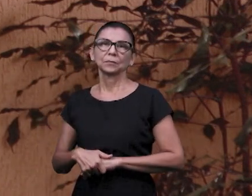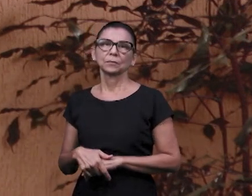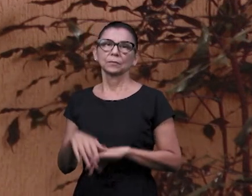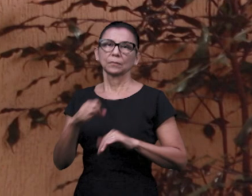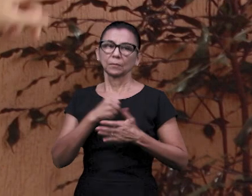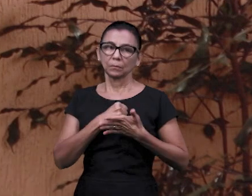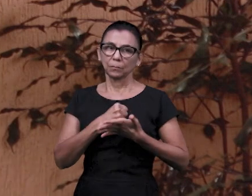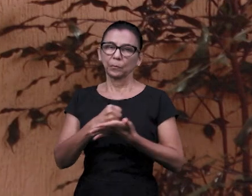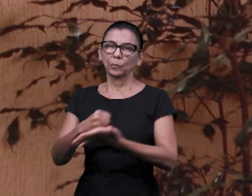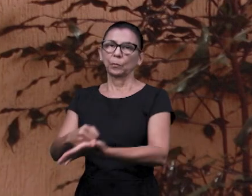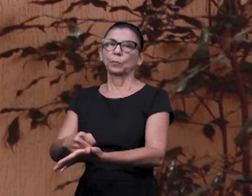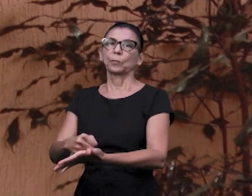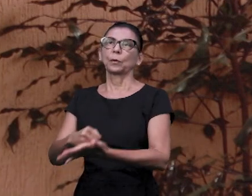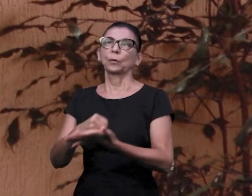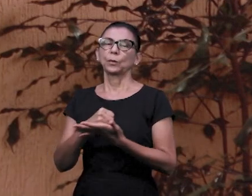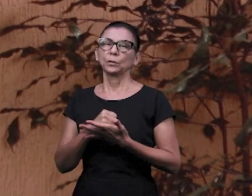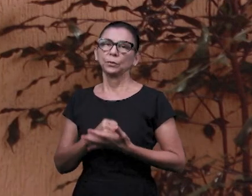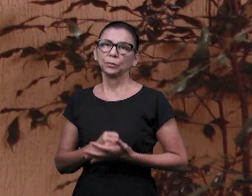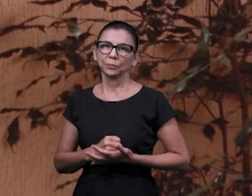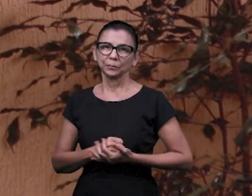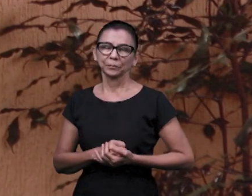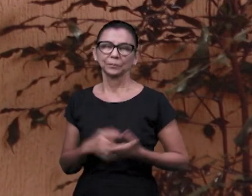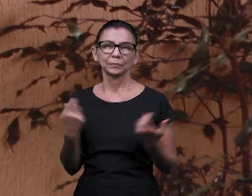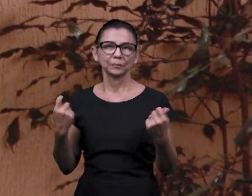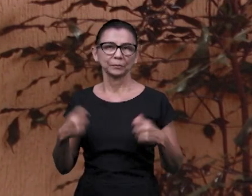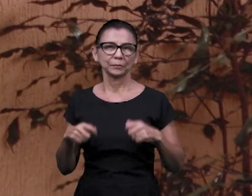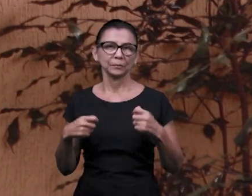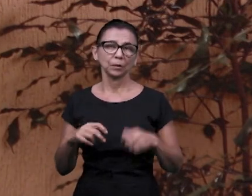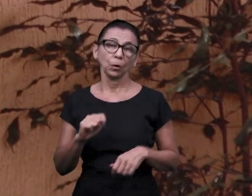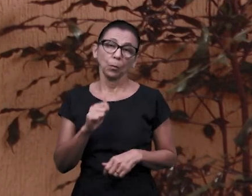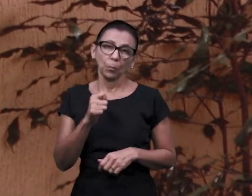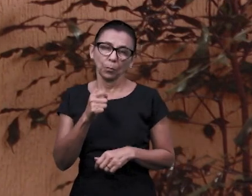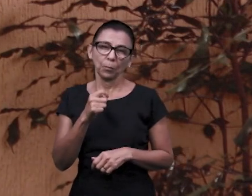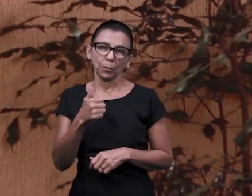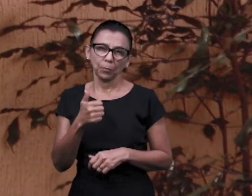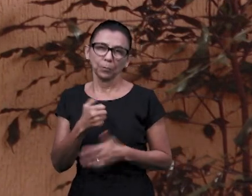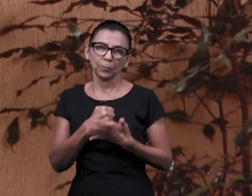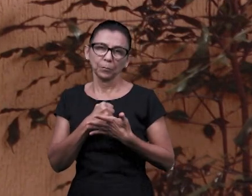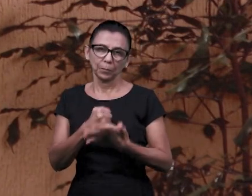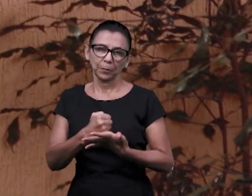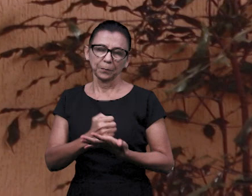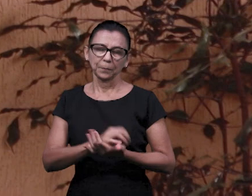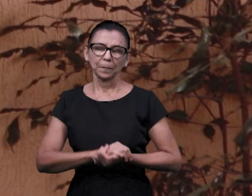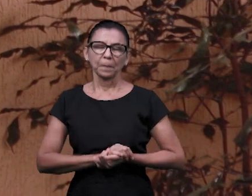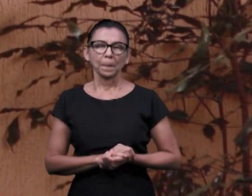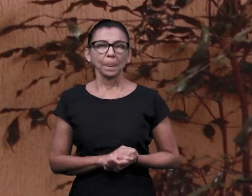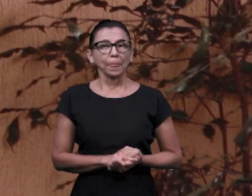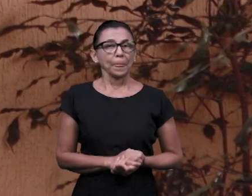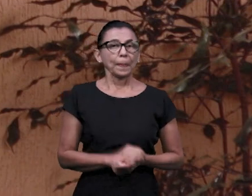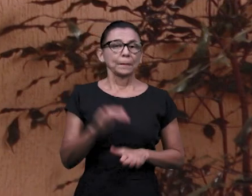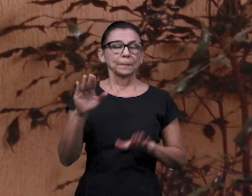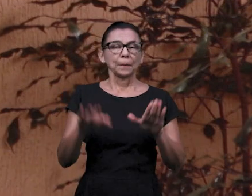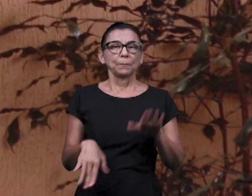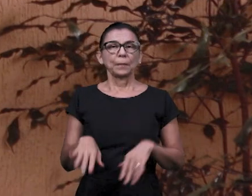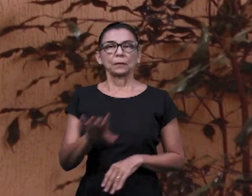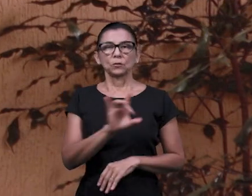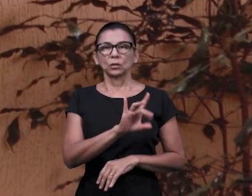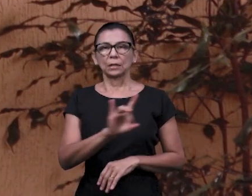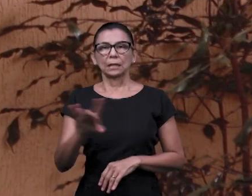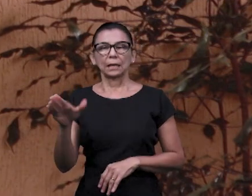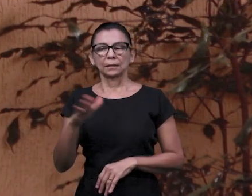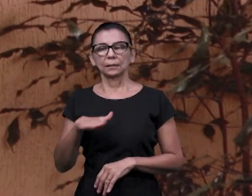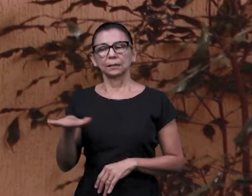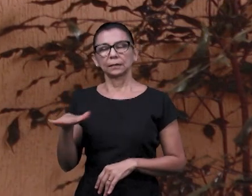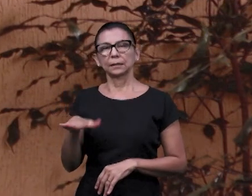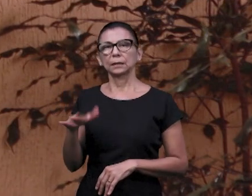sortir de beaucoup d'aide vers une situation où elle a besoin de moins d'aide. Donc cela va dépendre de chaque enfant.